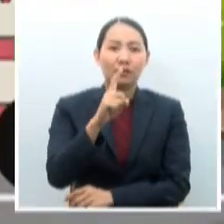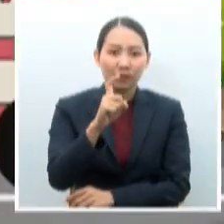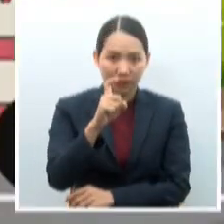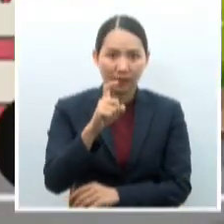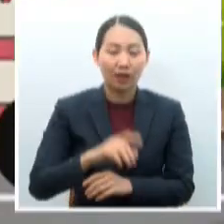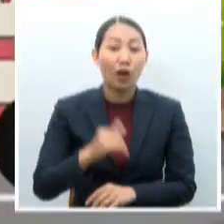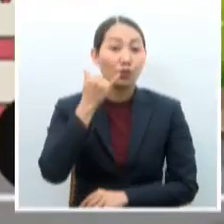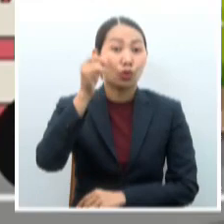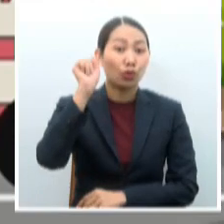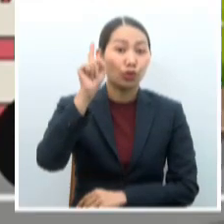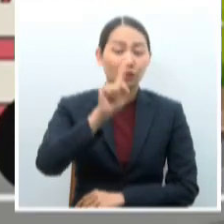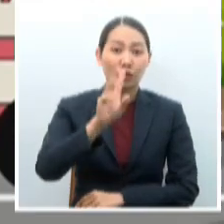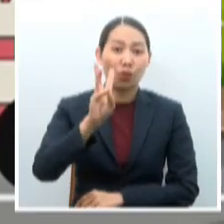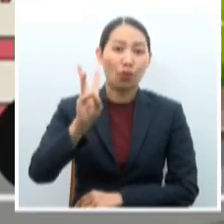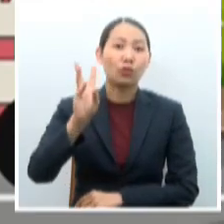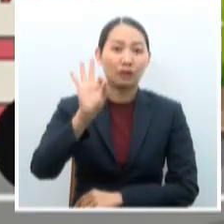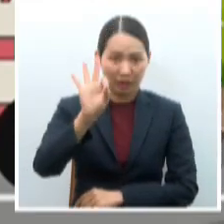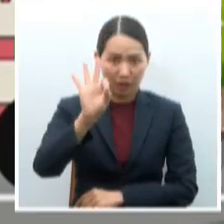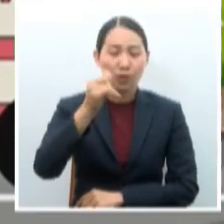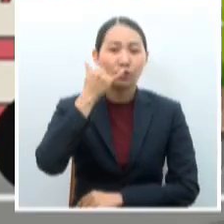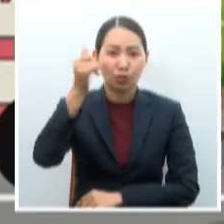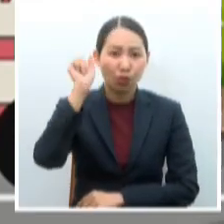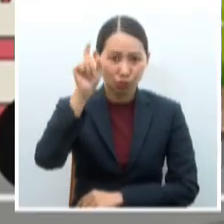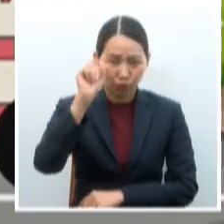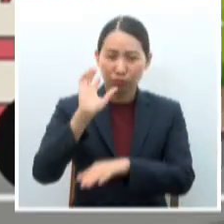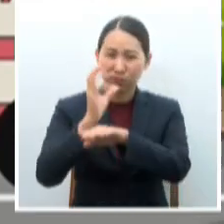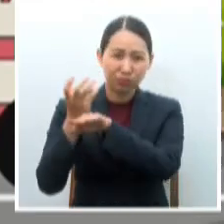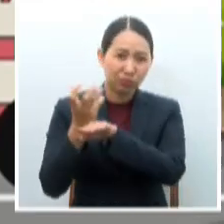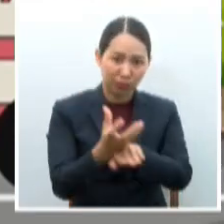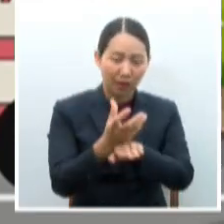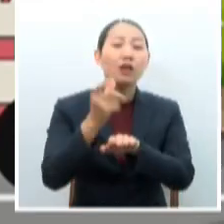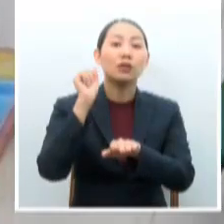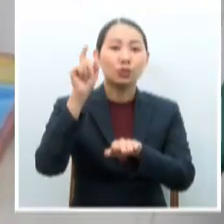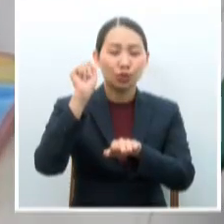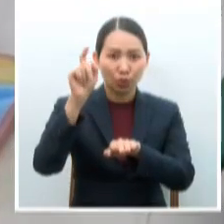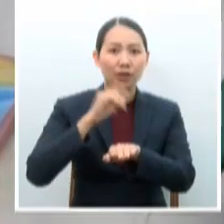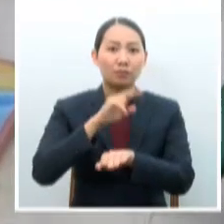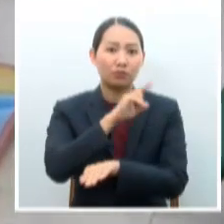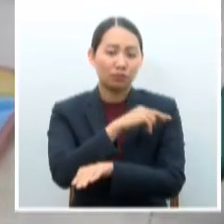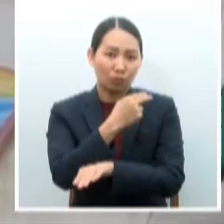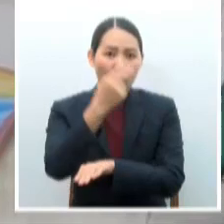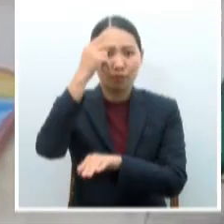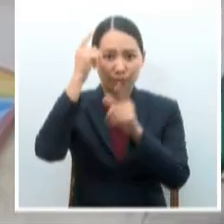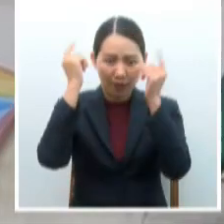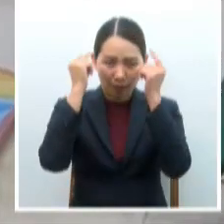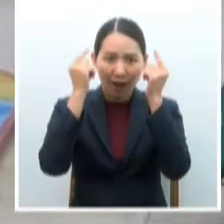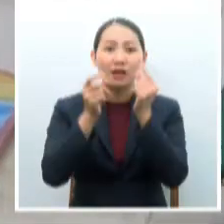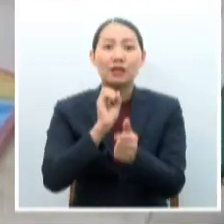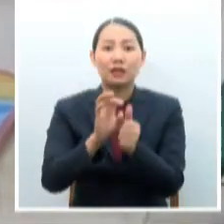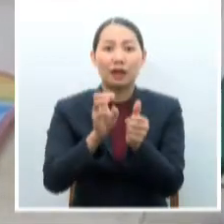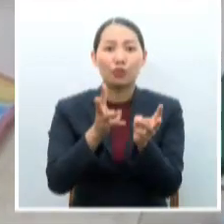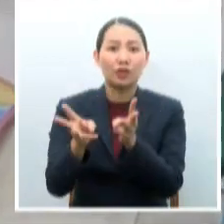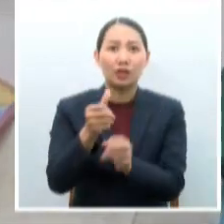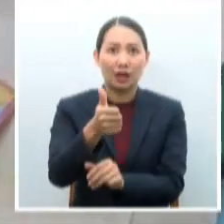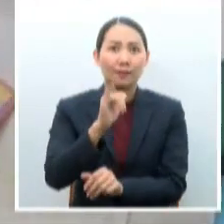ร1669ทันทีเพื่อบอกอาการและรับฟังคำแนะนำจากเจ้าหน้าที ่1669ใช่ไหมคะ ใช่ค ่ ะ ค่